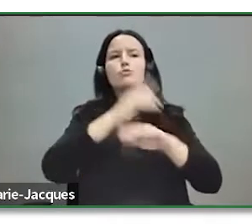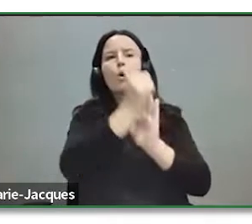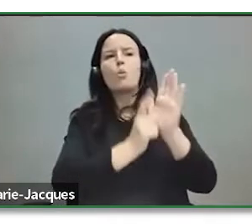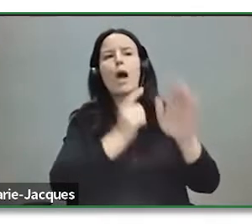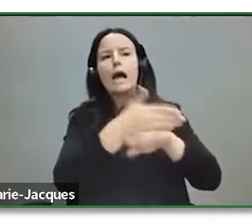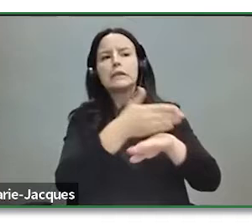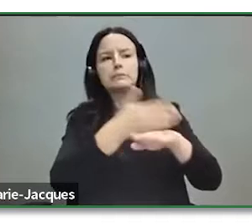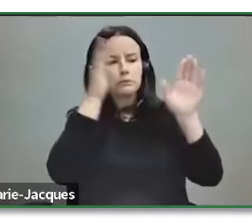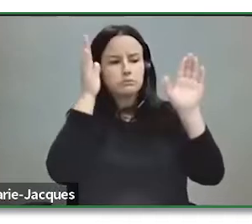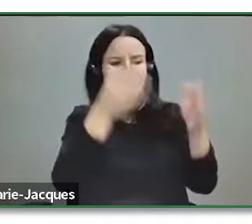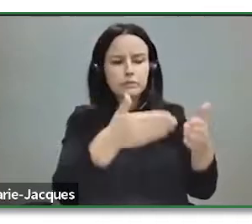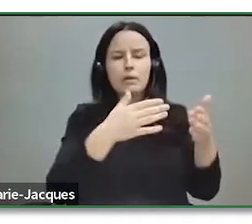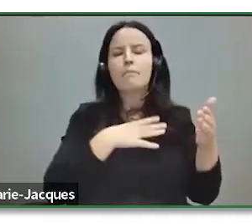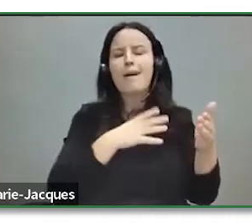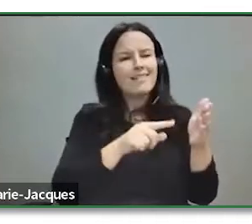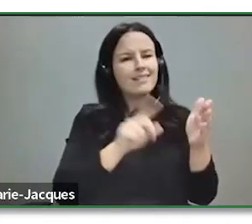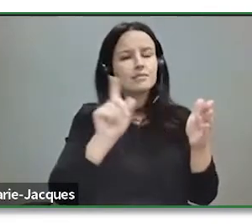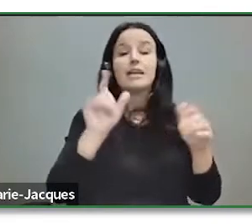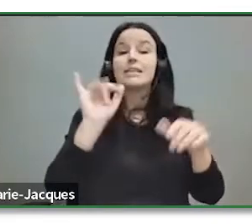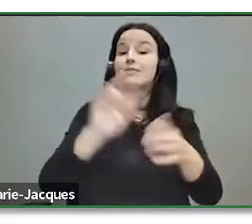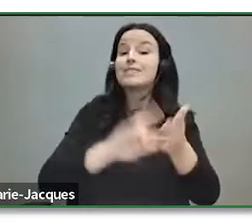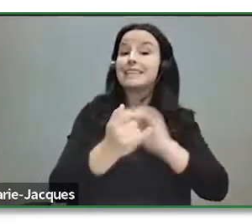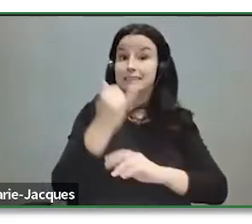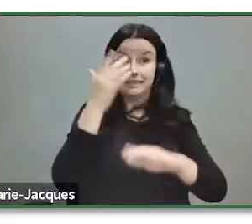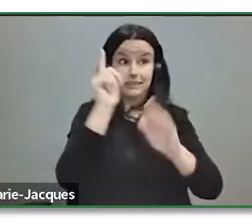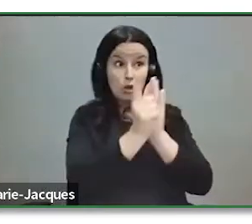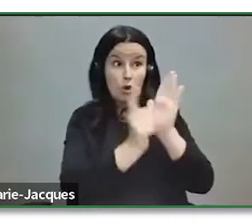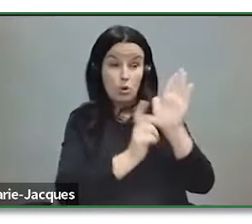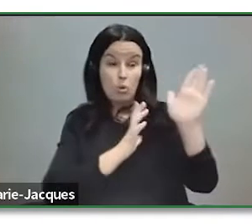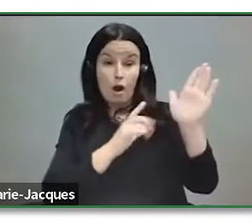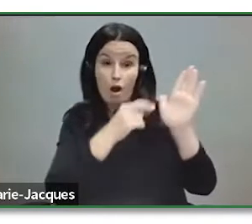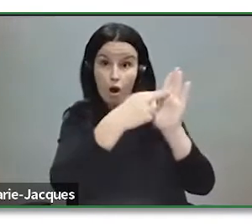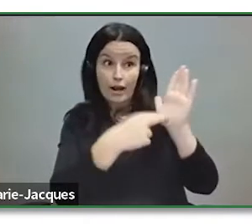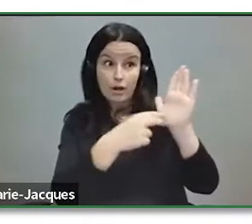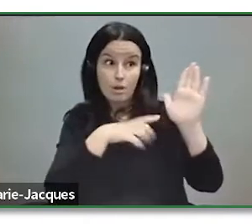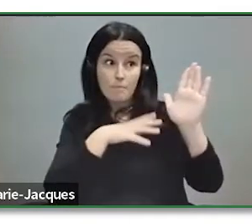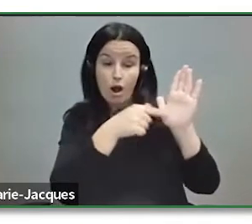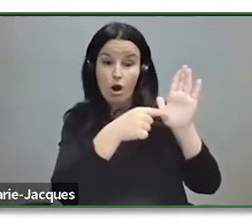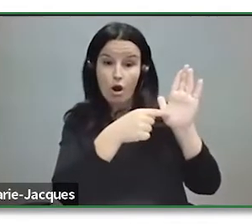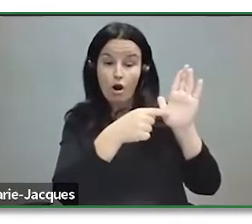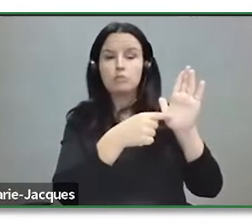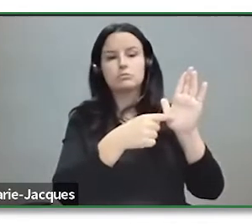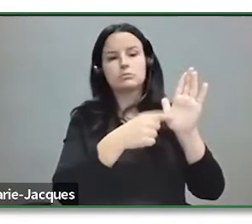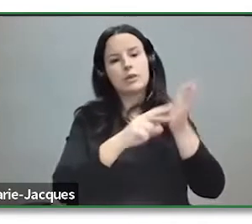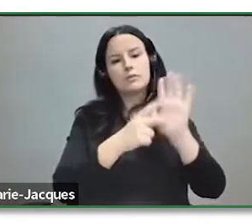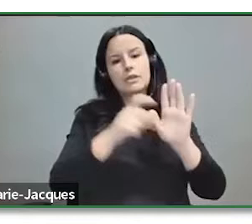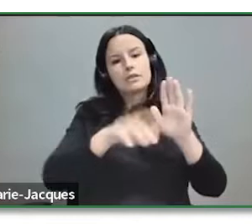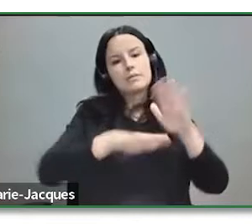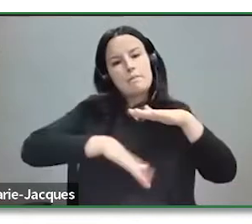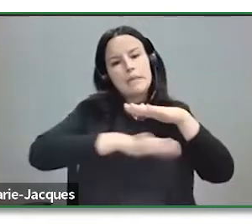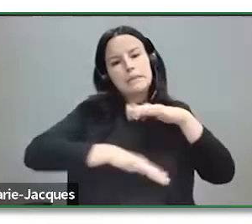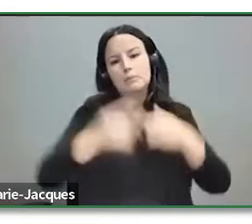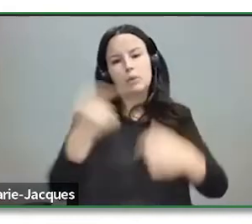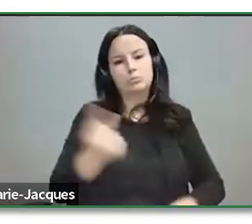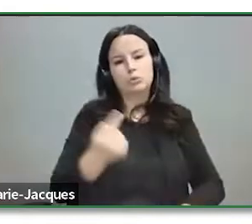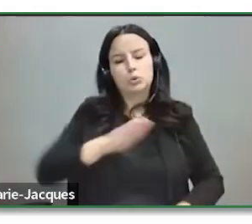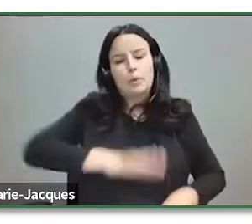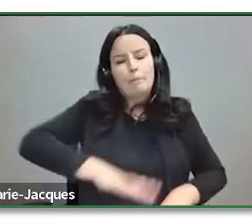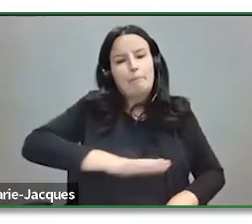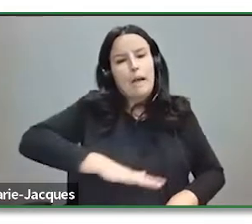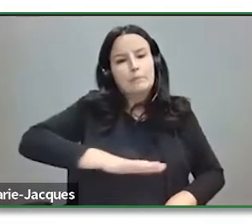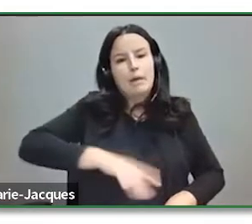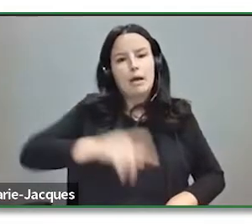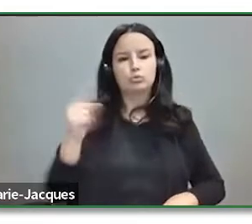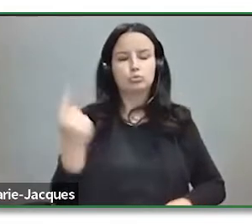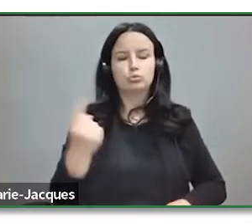ce n'est pour dire que lorsqu'il existe des directives et des règlements à l'accès, ils représentent un minimum. Et je veux que vous pensiez